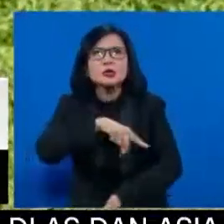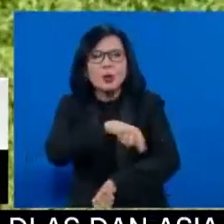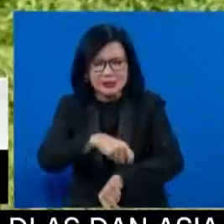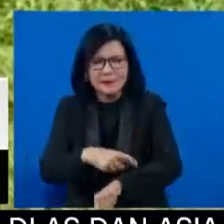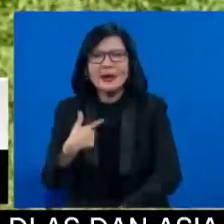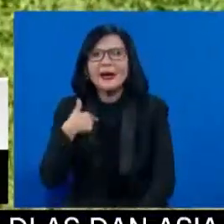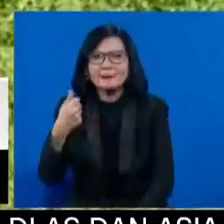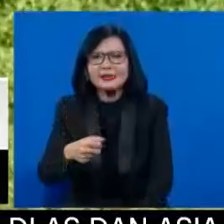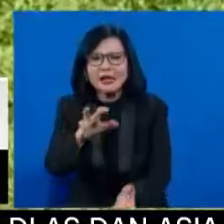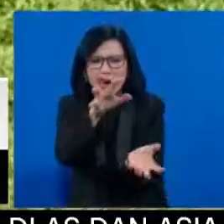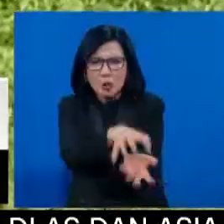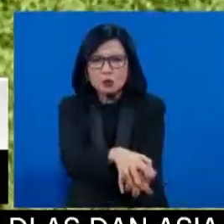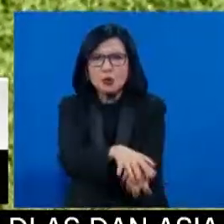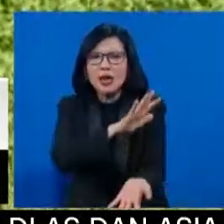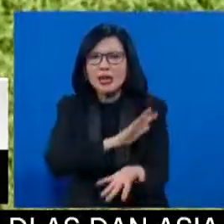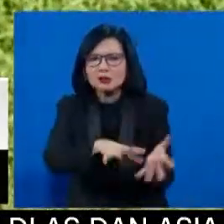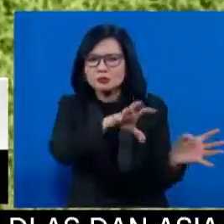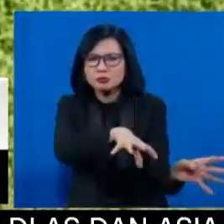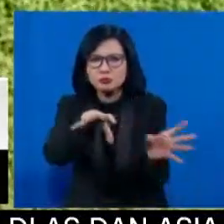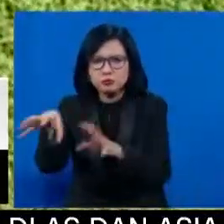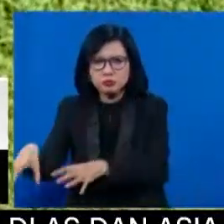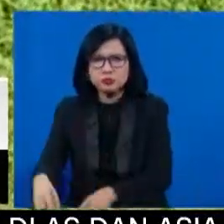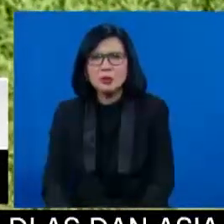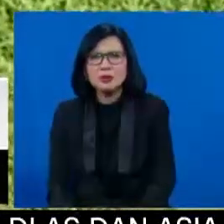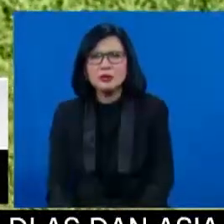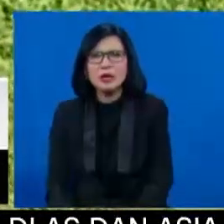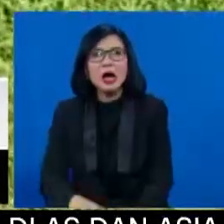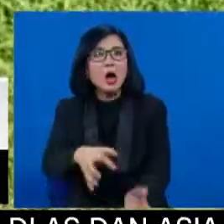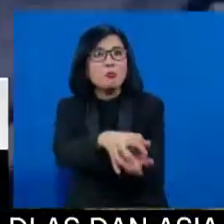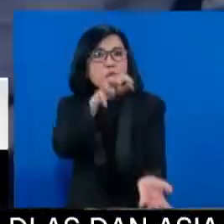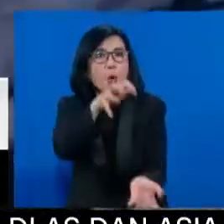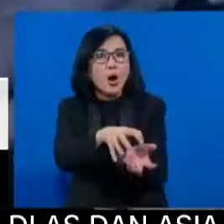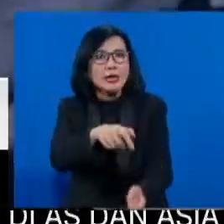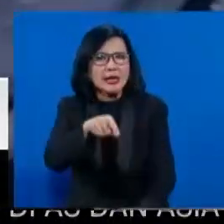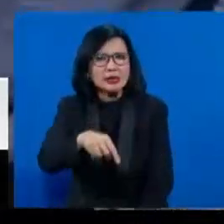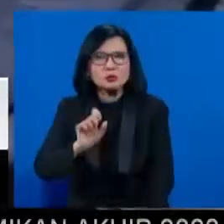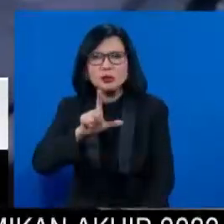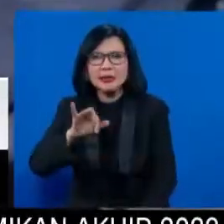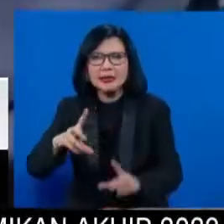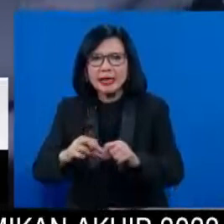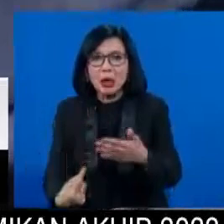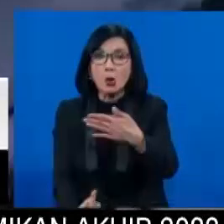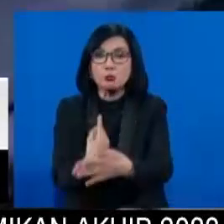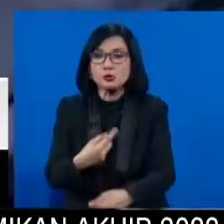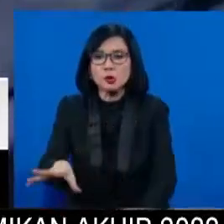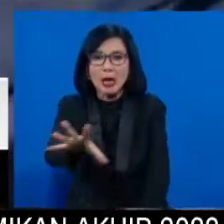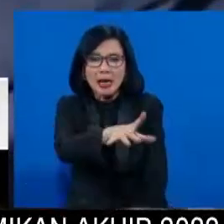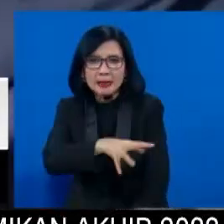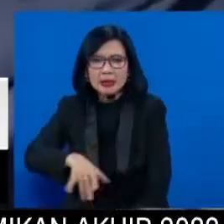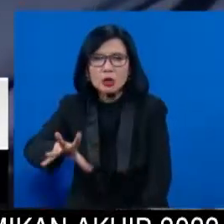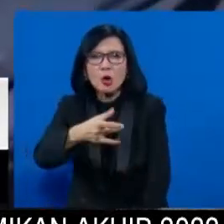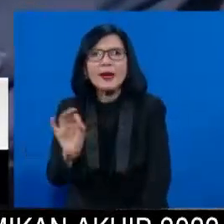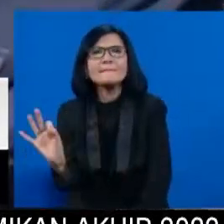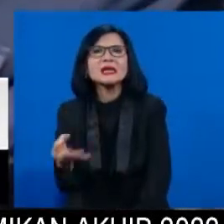dapat dijinakkan dan langsung dievakuasi. Menurut warga, buaya merupakan buaya liar yang tiba-tiba terlihat di kolam yang sudah